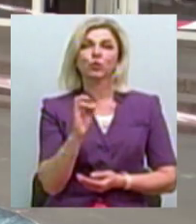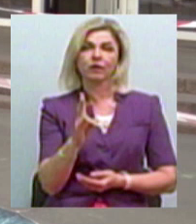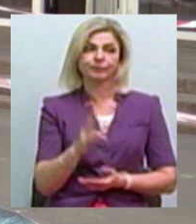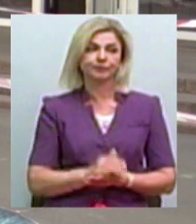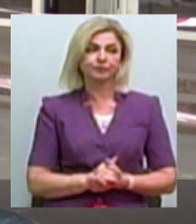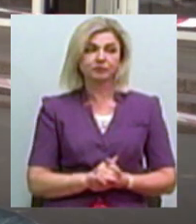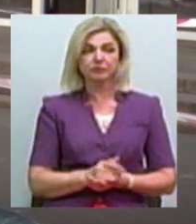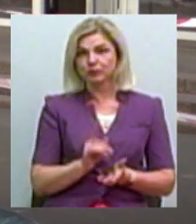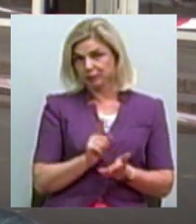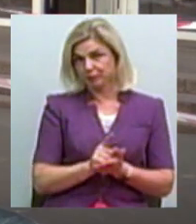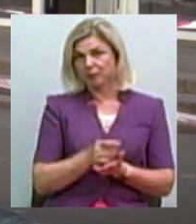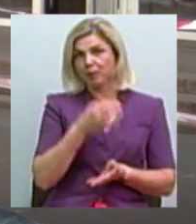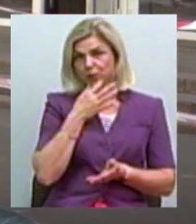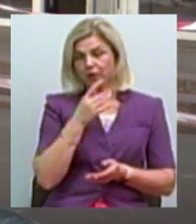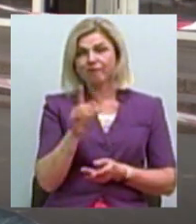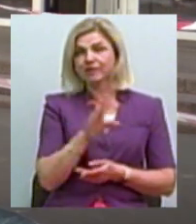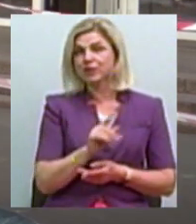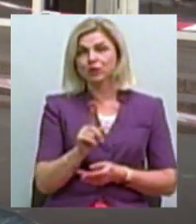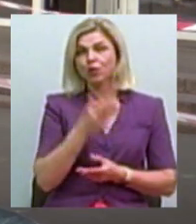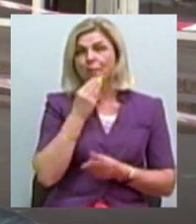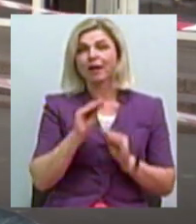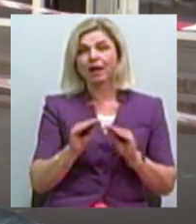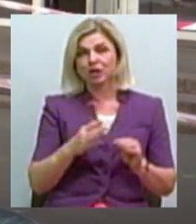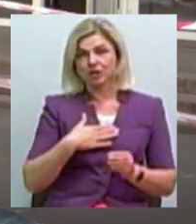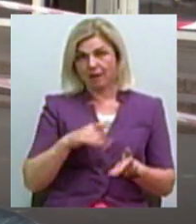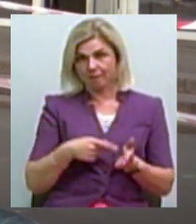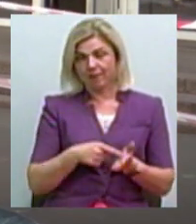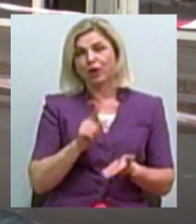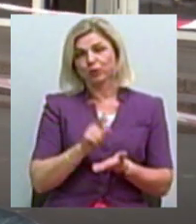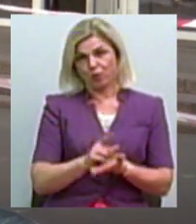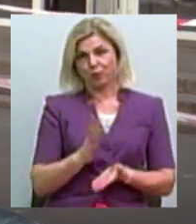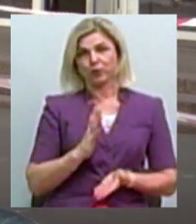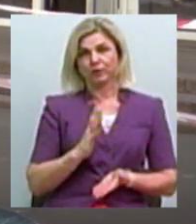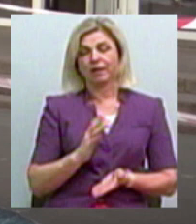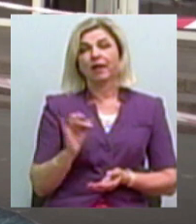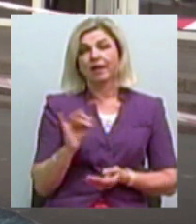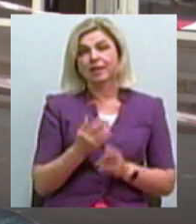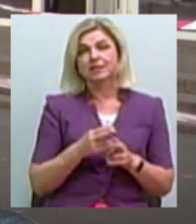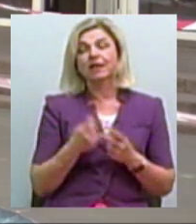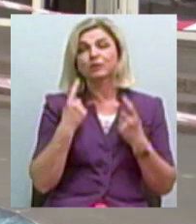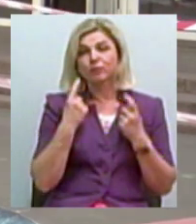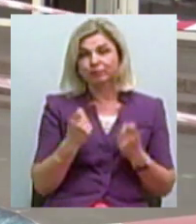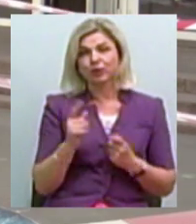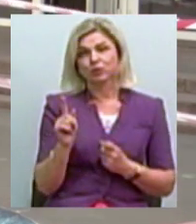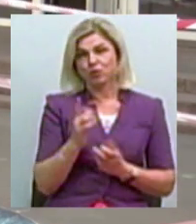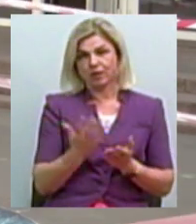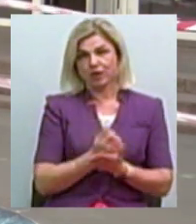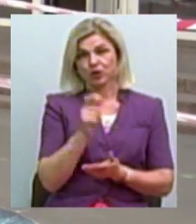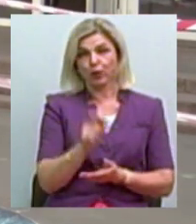все, що прикрашає наше місто. Воно має місце бути. І це здорово, що знайшлися люди,